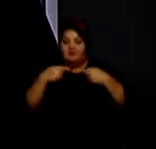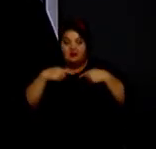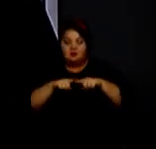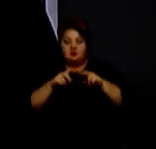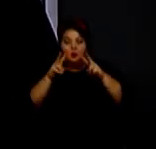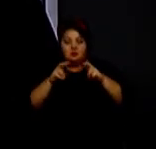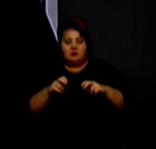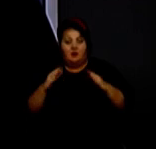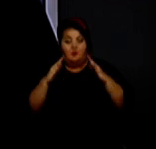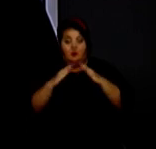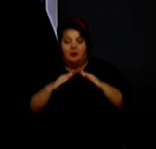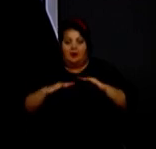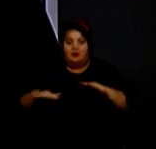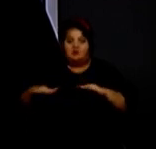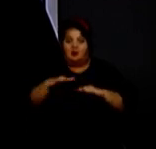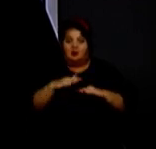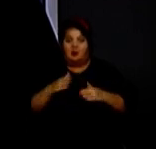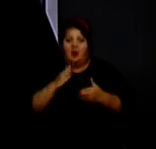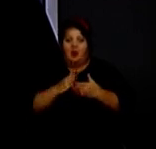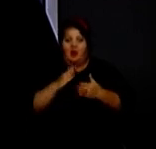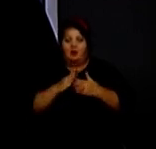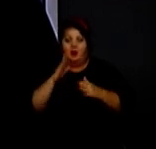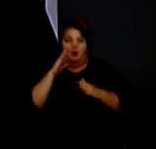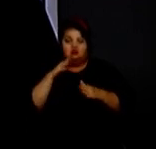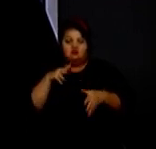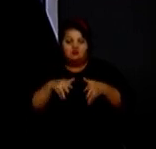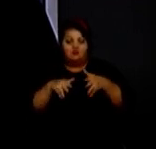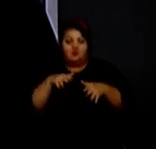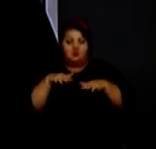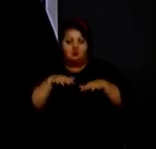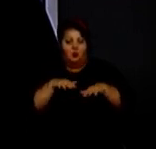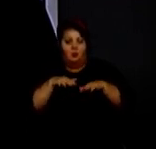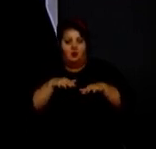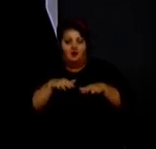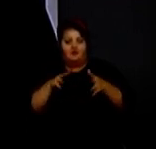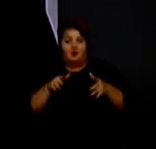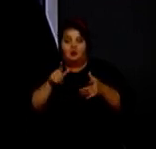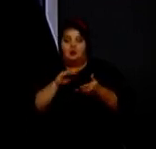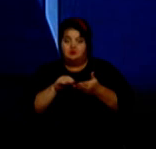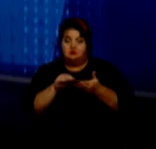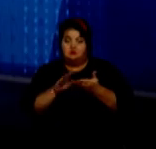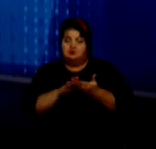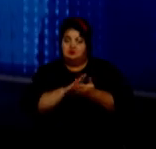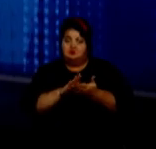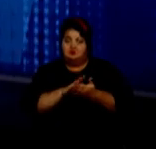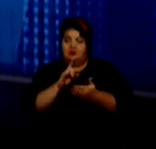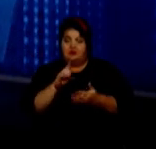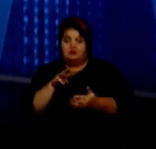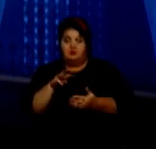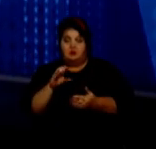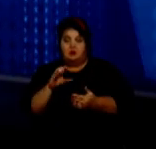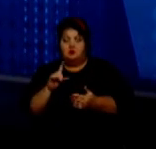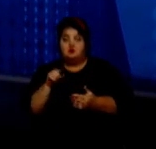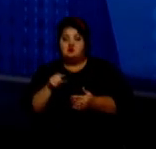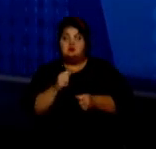на якій стоїть кадетський корпус, є потенційно підтоплювальною. Про це пише видання «Зміст». Так. Що з цим робити? Поки що нічого.